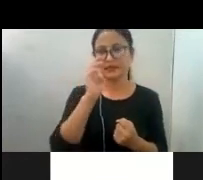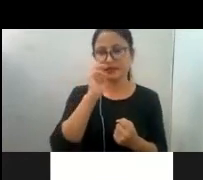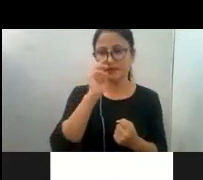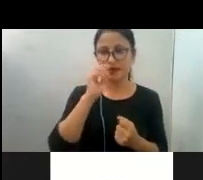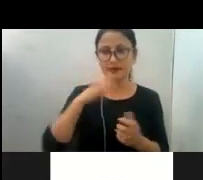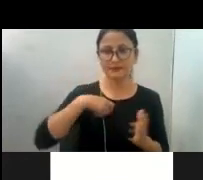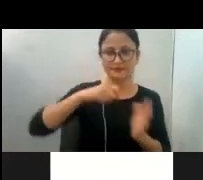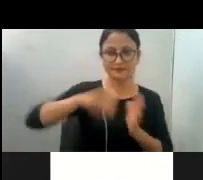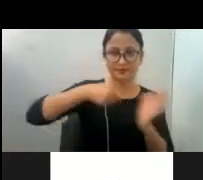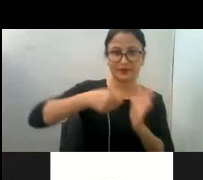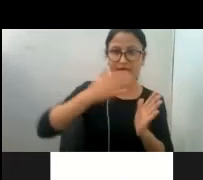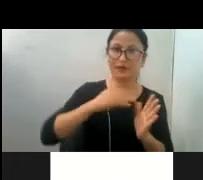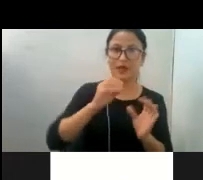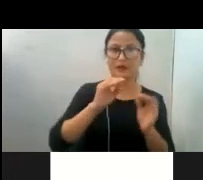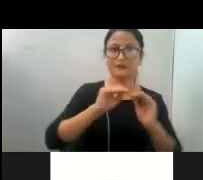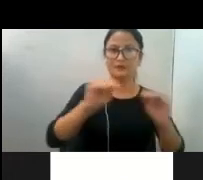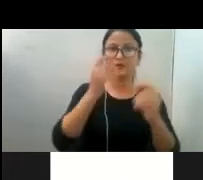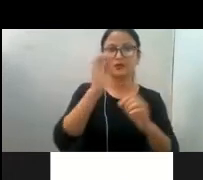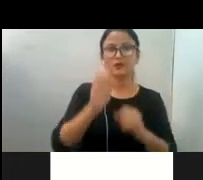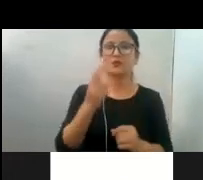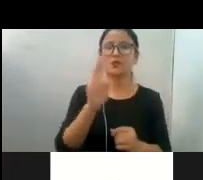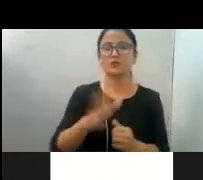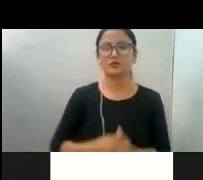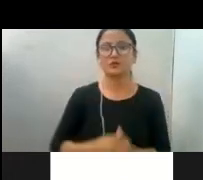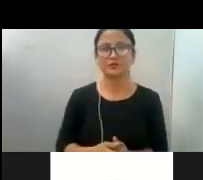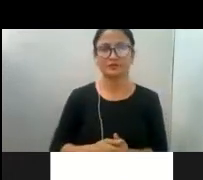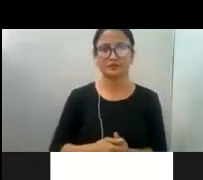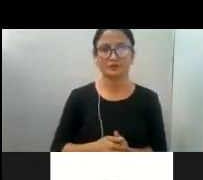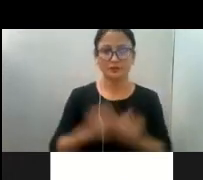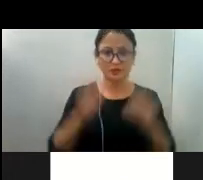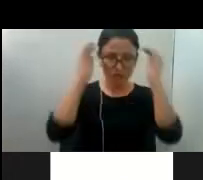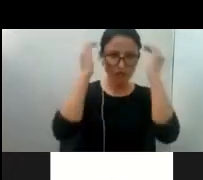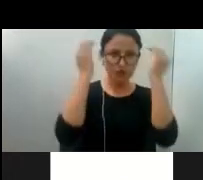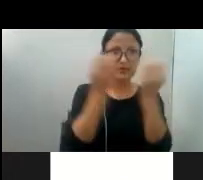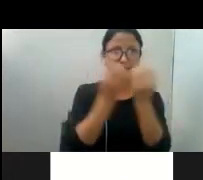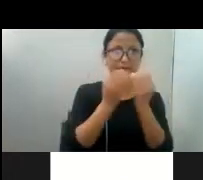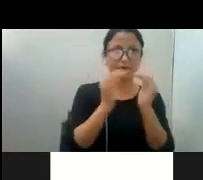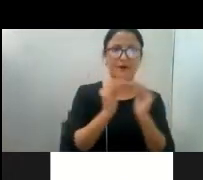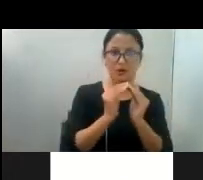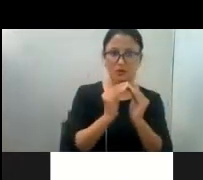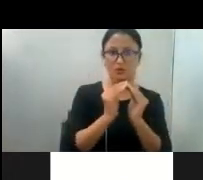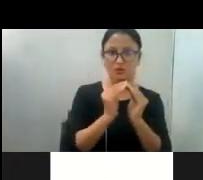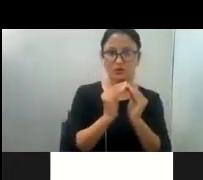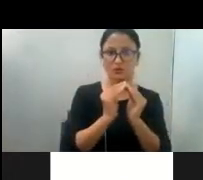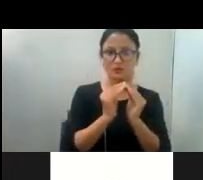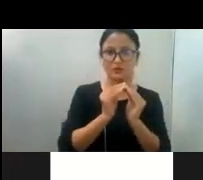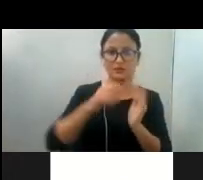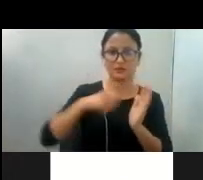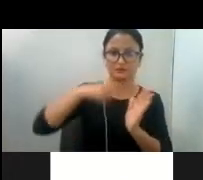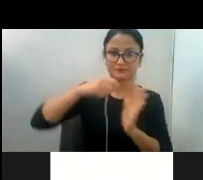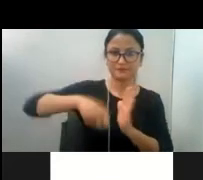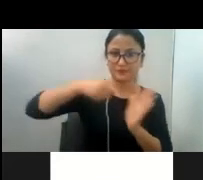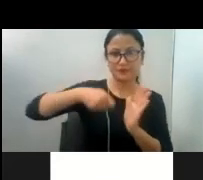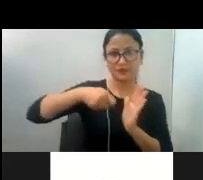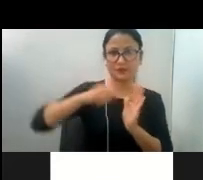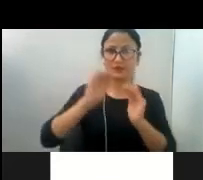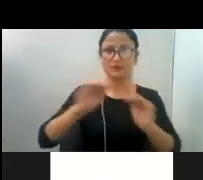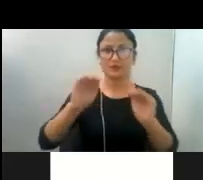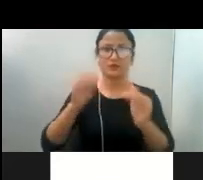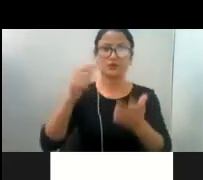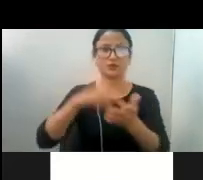सिलाइ तालिम दिन सक्ने भएको छु होइन सेफ हाउसमा सिलाइ तालिम दिन सक्ने भएको छु